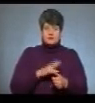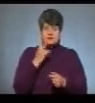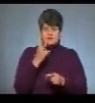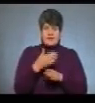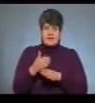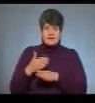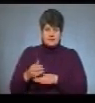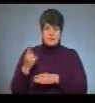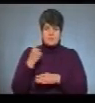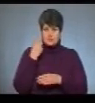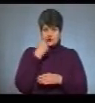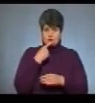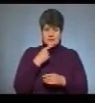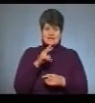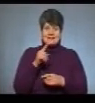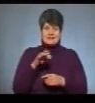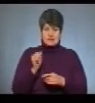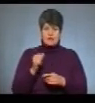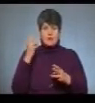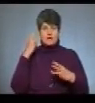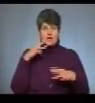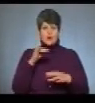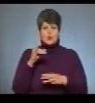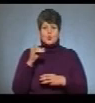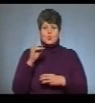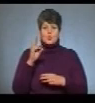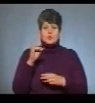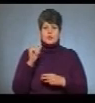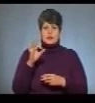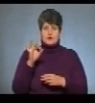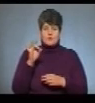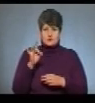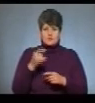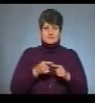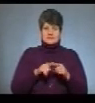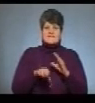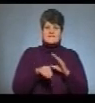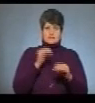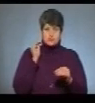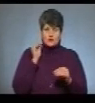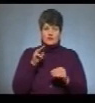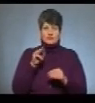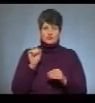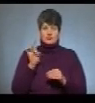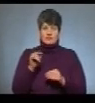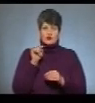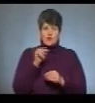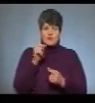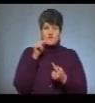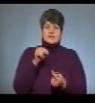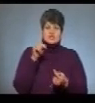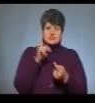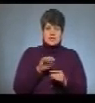етапи. Перший – особистий залік у класі модели «Юніор». Це відбірковий тур, по якому визначається потім